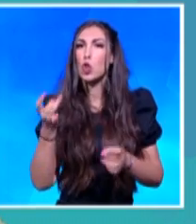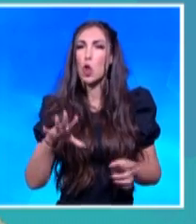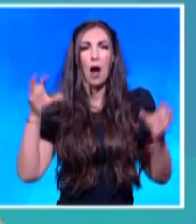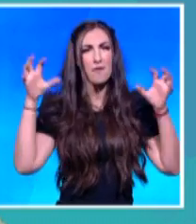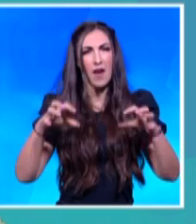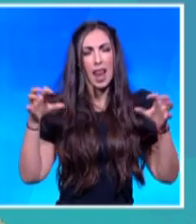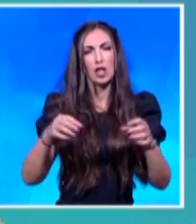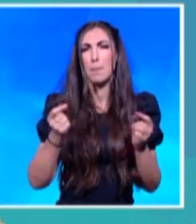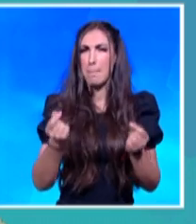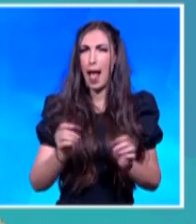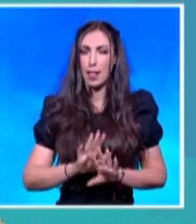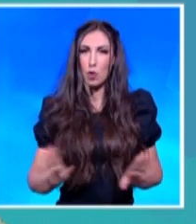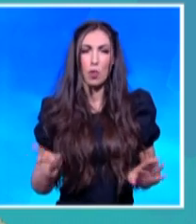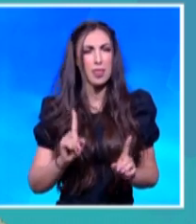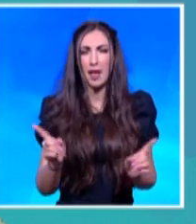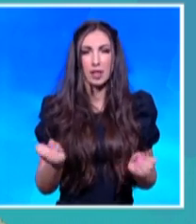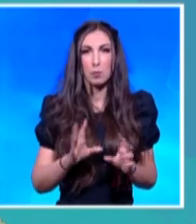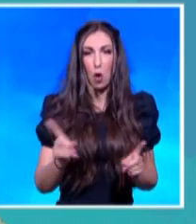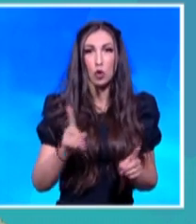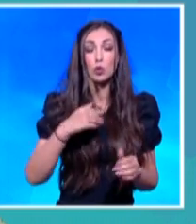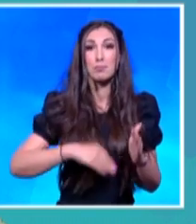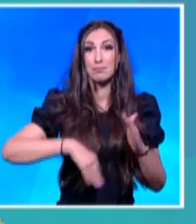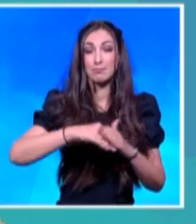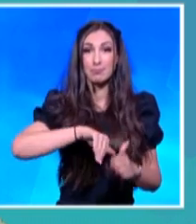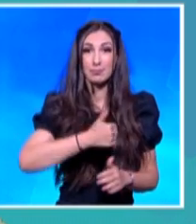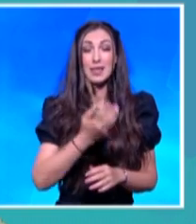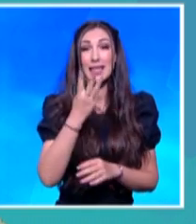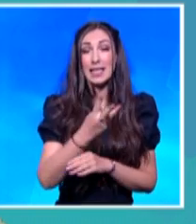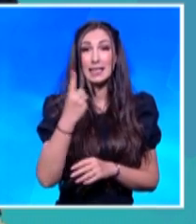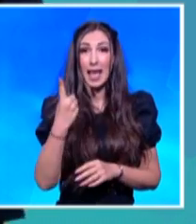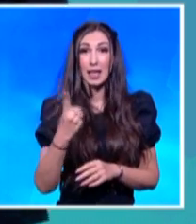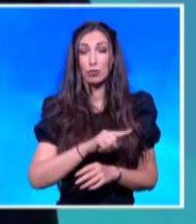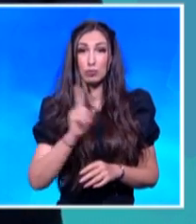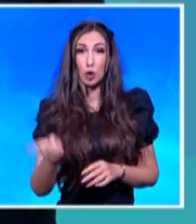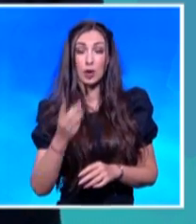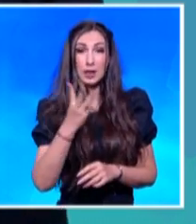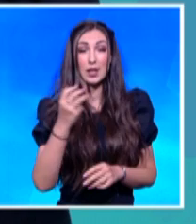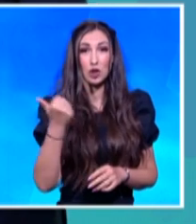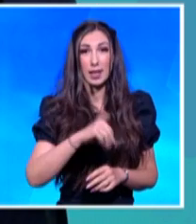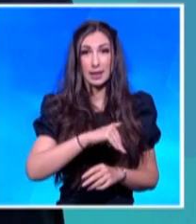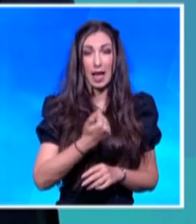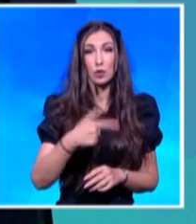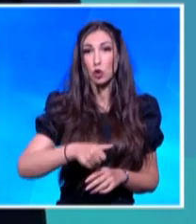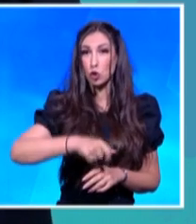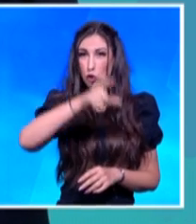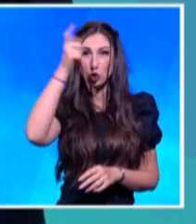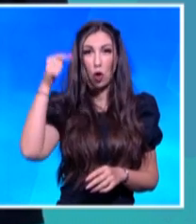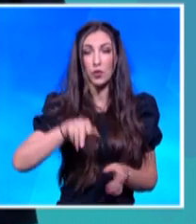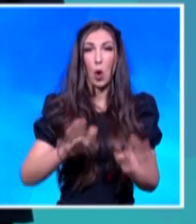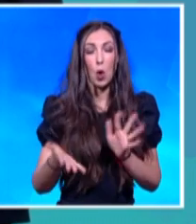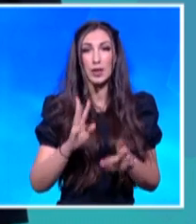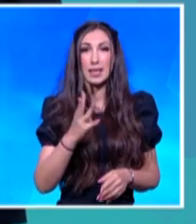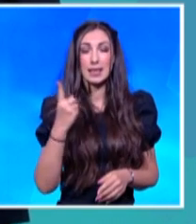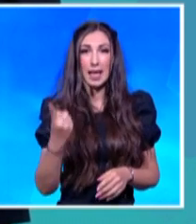валежи са малко вероятни. Максималните температури в страната ще бъдат между 31 и 36 градуса. В столицата около